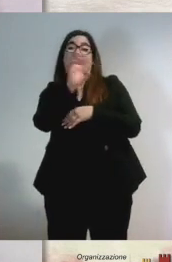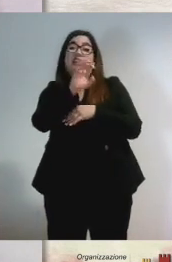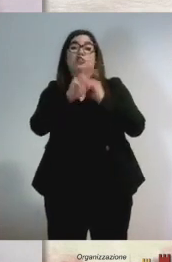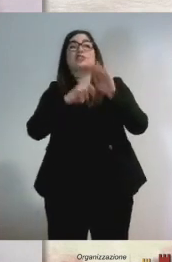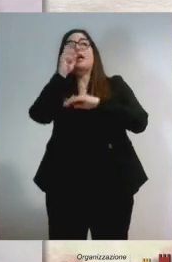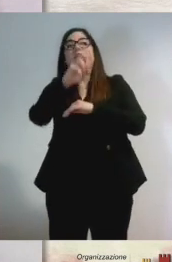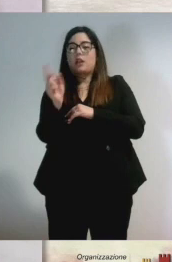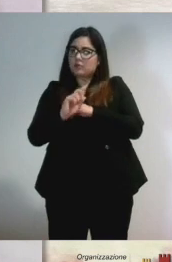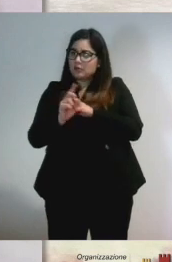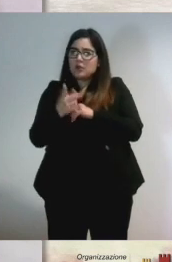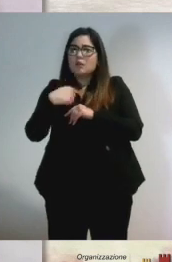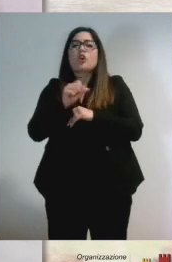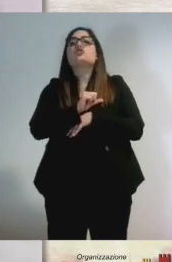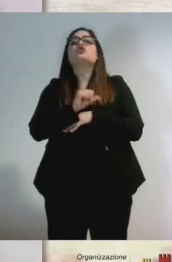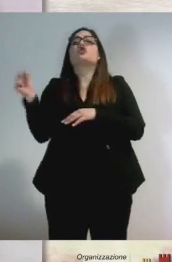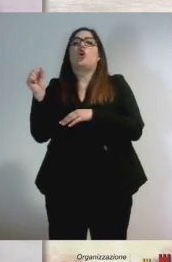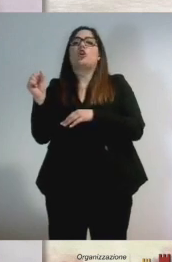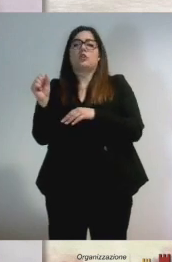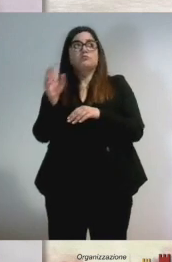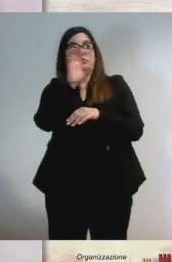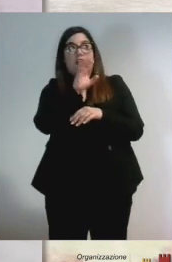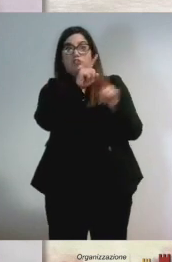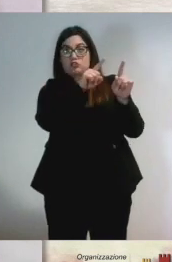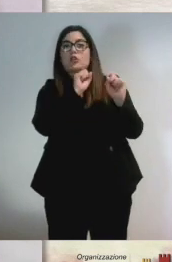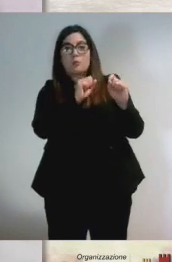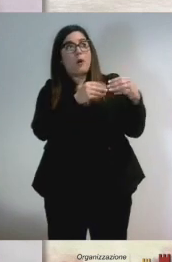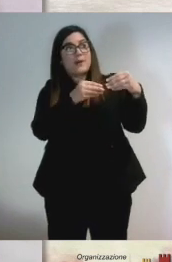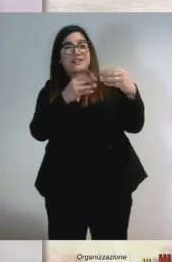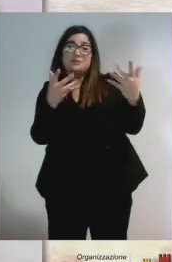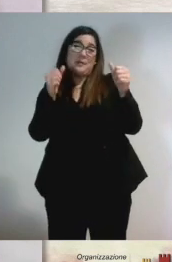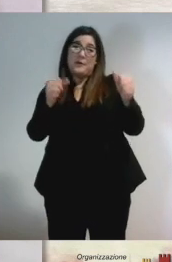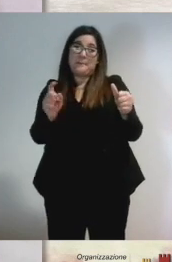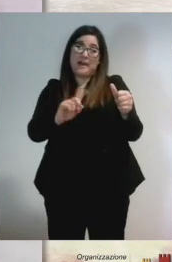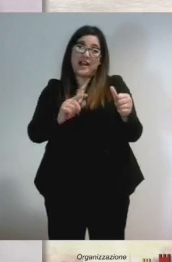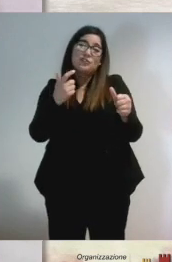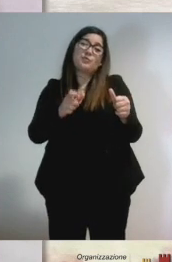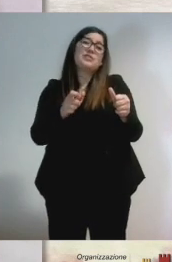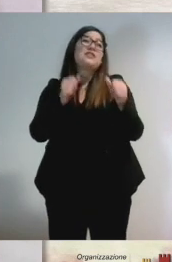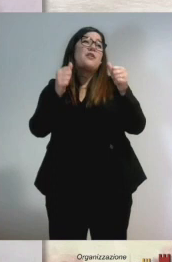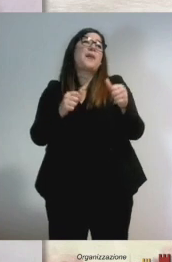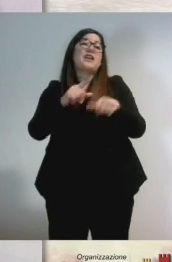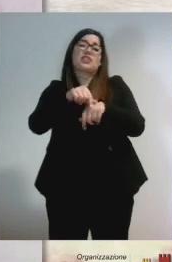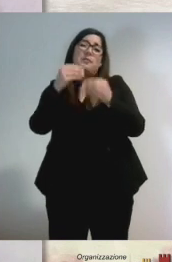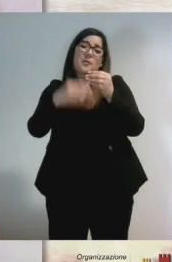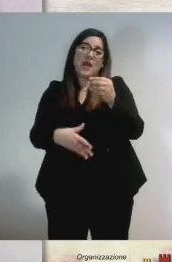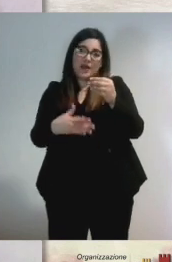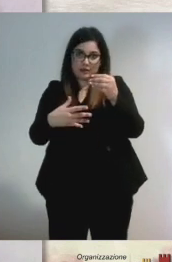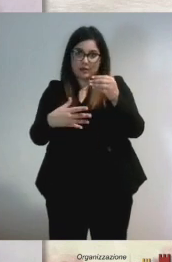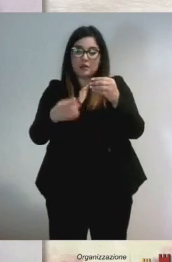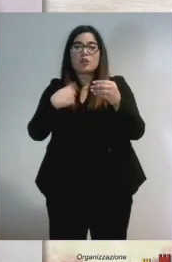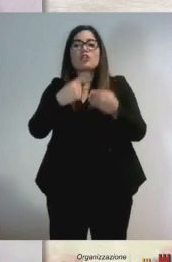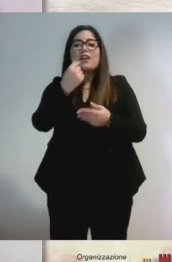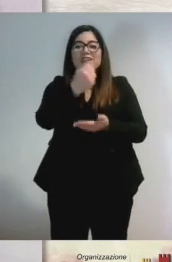un modo per far partecipare le regioni però senza fare i bandi perché sennò il bando il ricorso perdiamo tempo le risorse le abbiamo avute